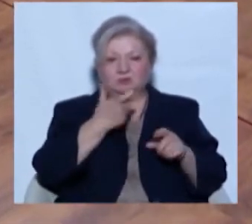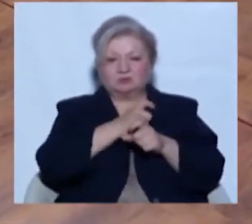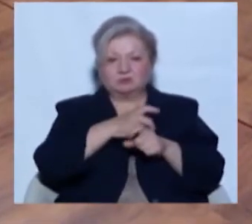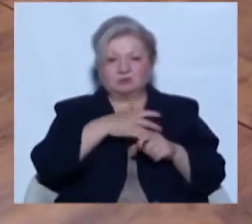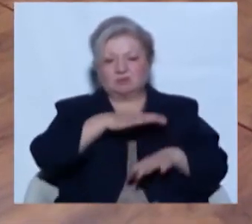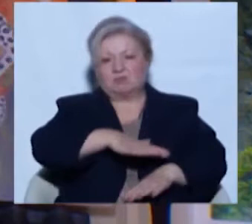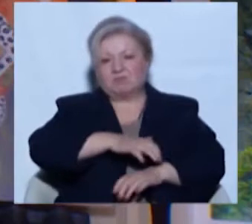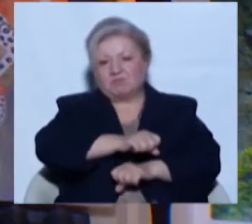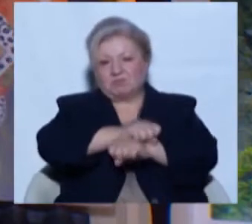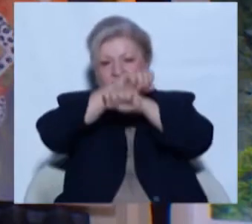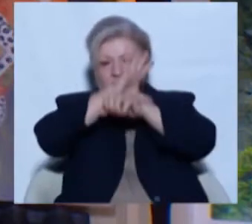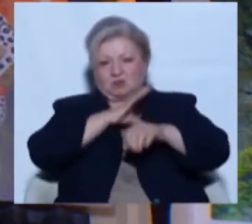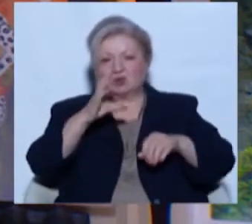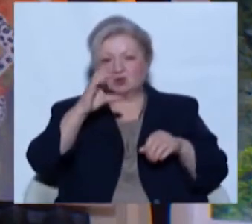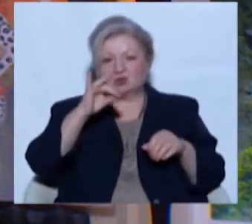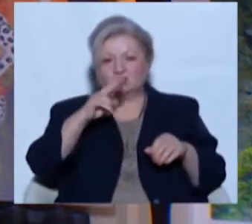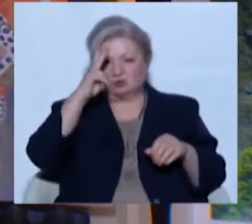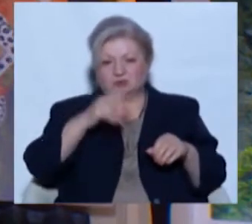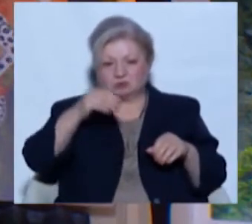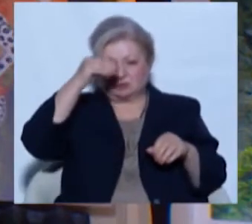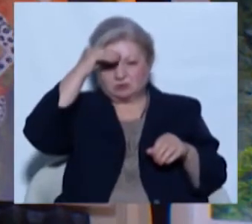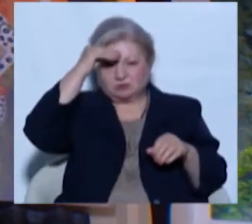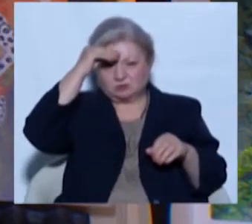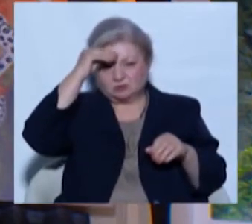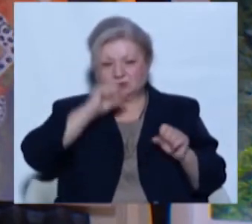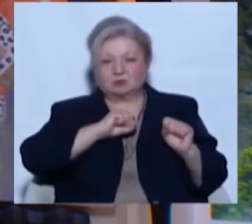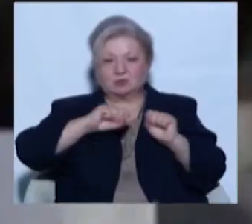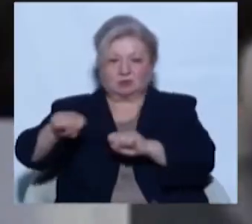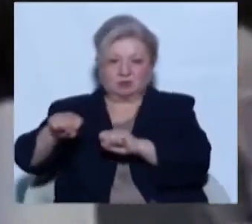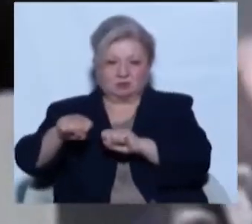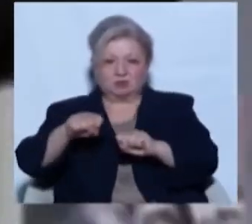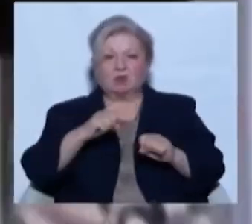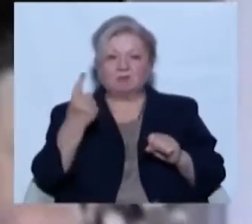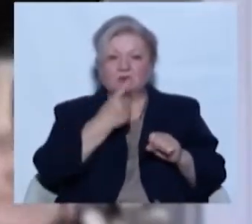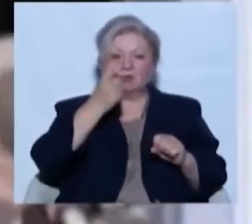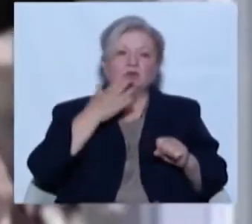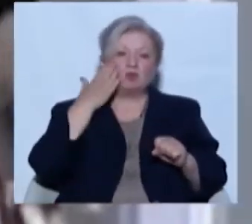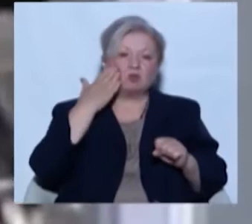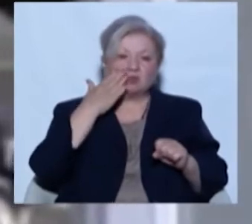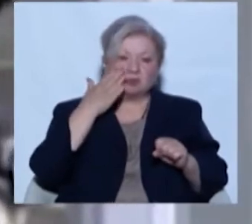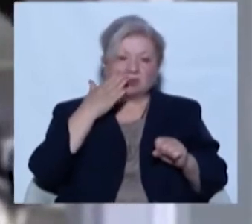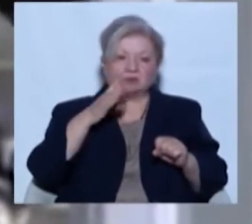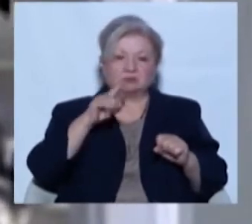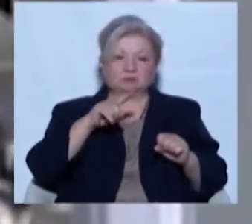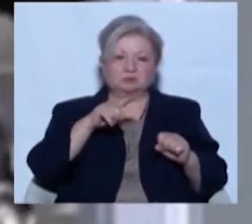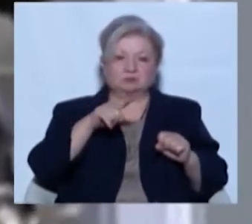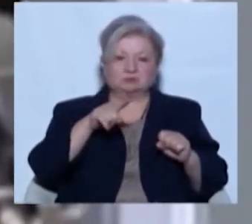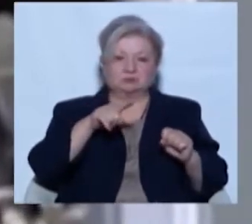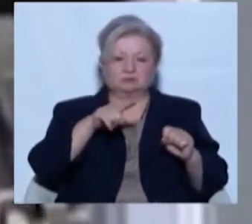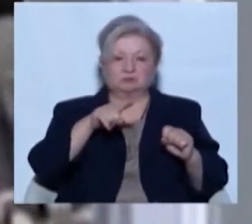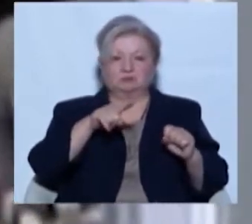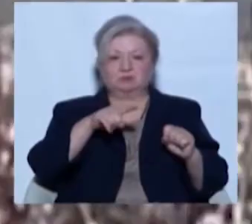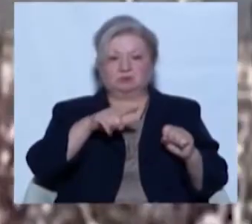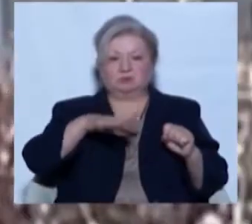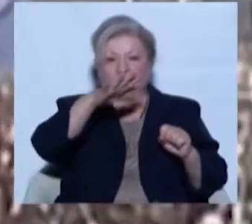უზარმაზარი მიტინგი სოციალისტური იდეალების დასაცავად და პირველად რუმინეთის ისტორიაში დიქტატორის ტვენით